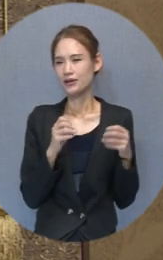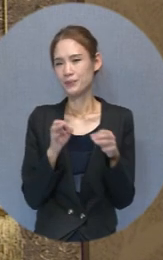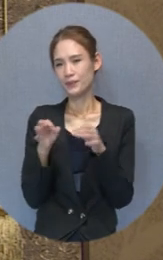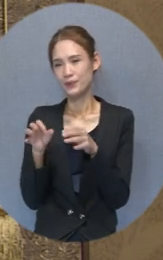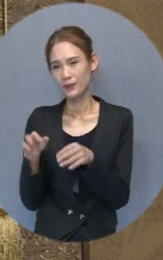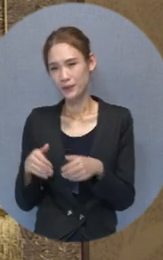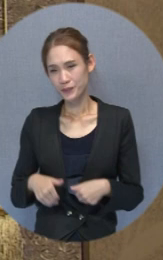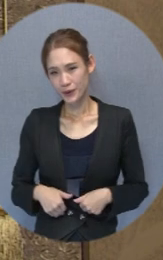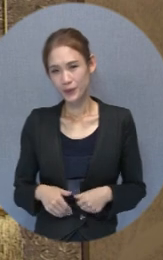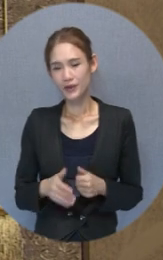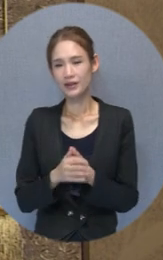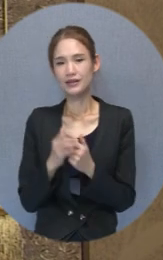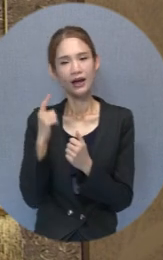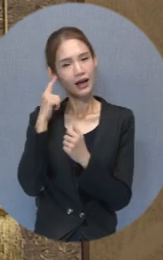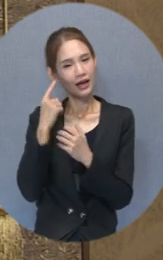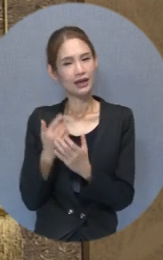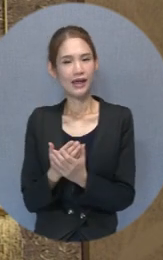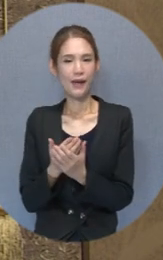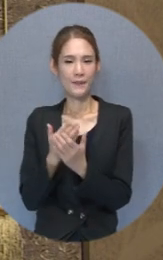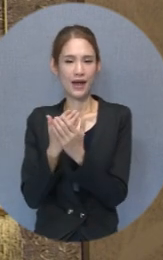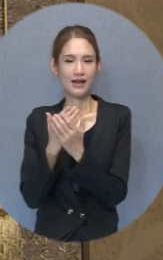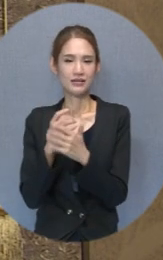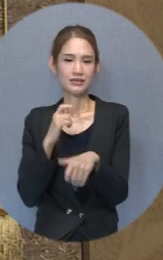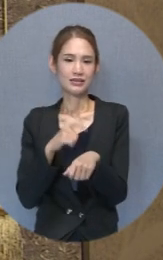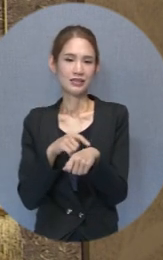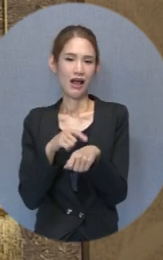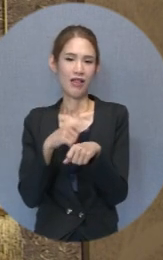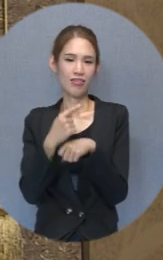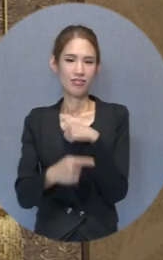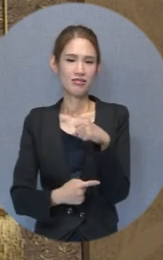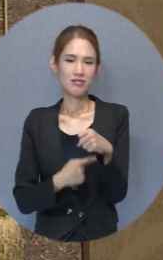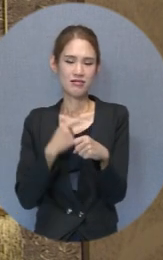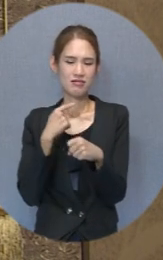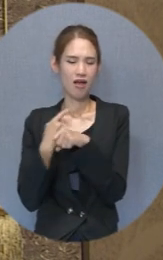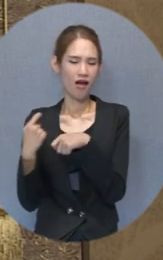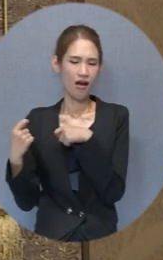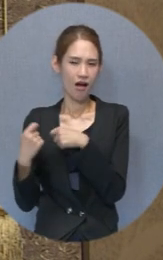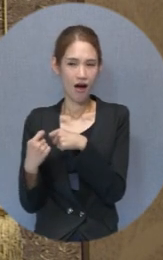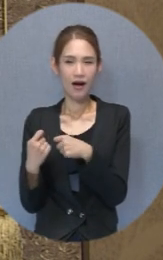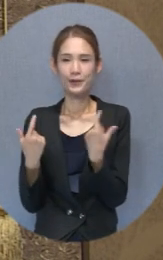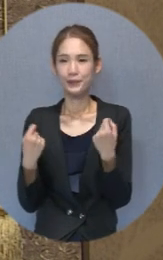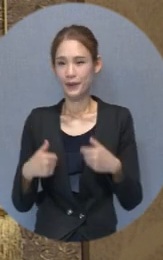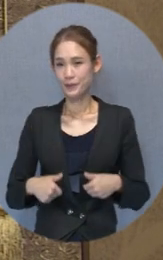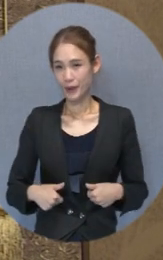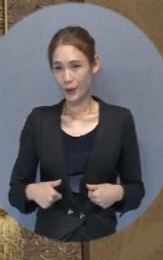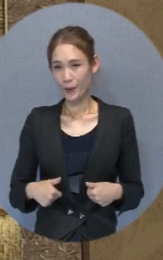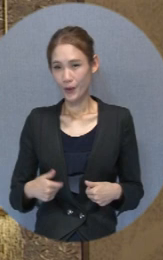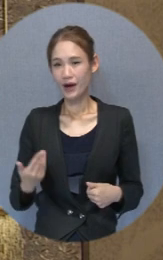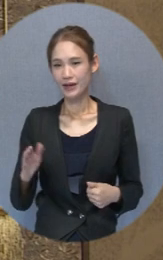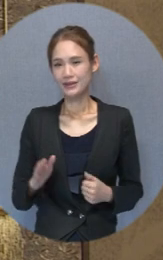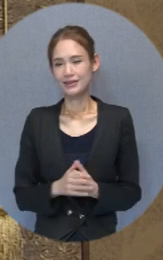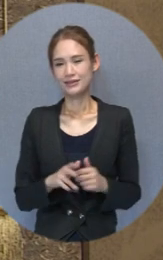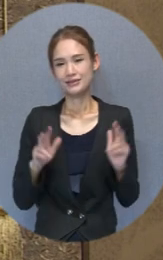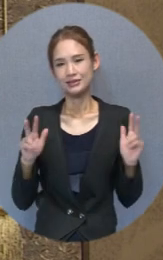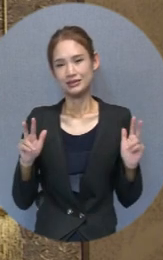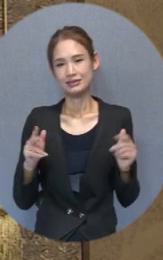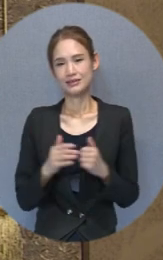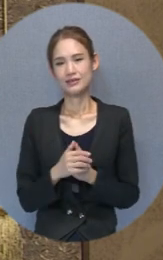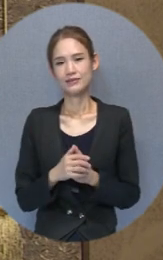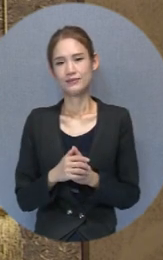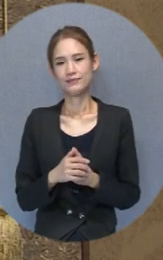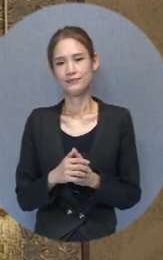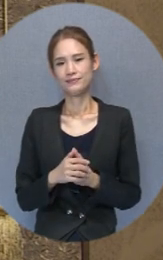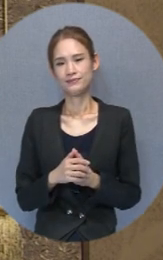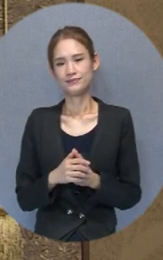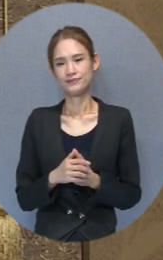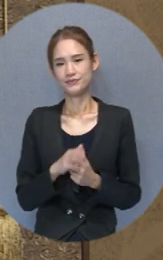개발 기간도 한 1년 가까이 걸렸었어요. 예. 그랬는데 지금은 현장에서는